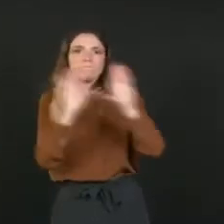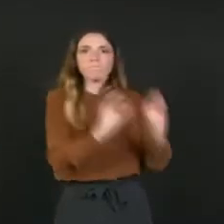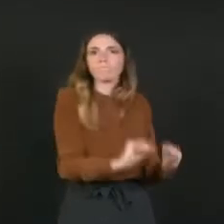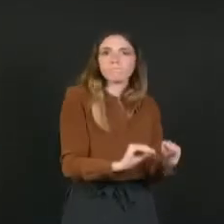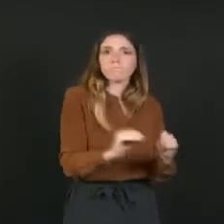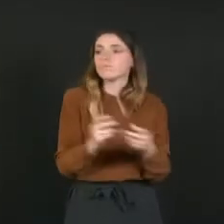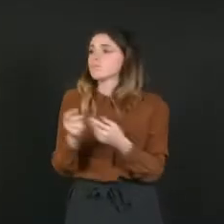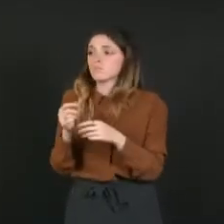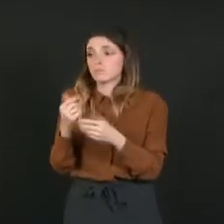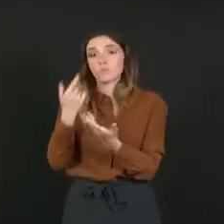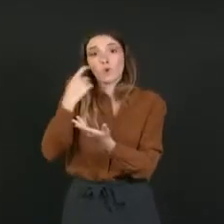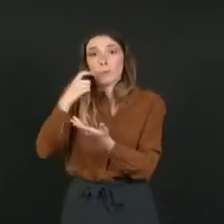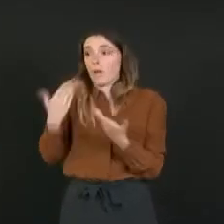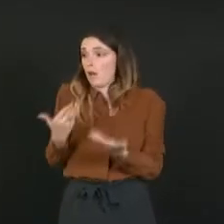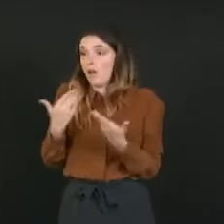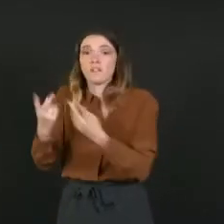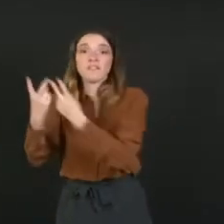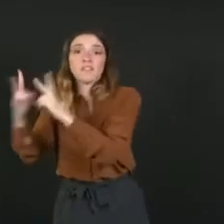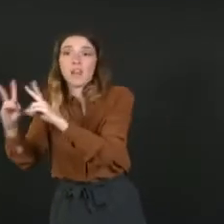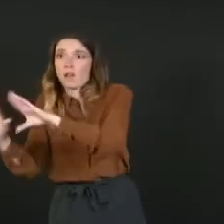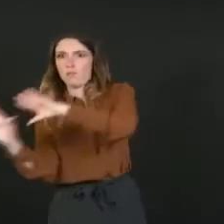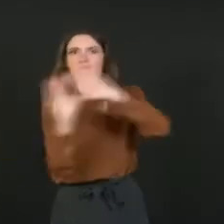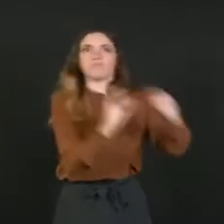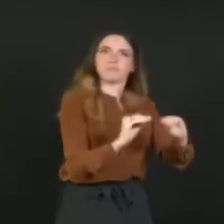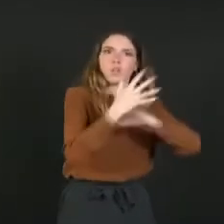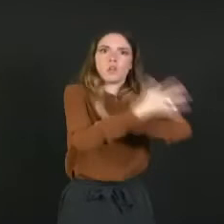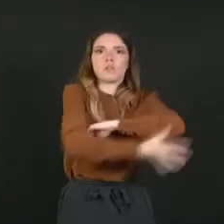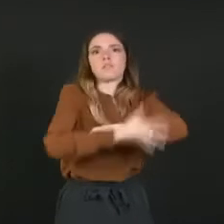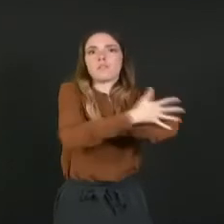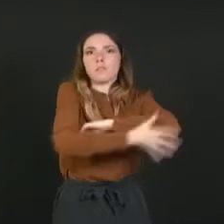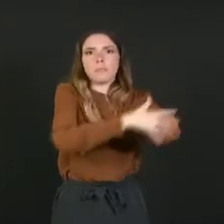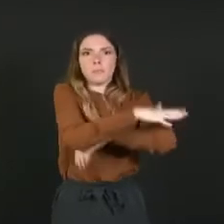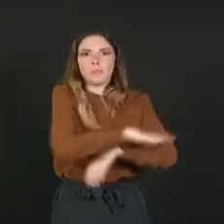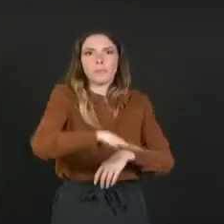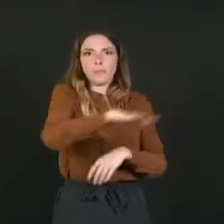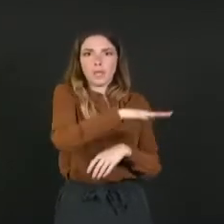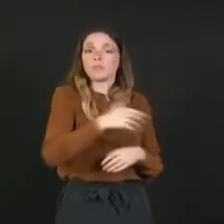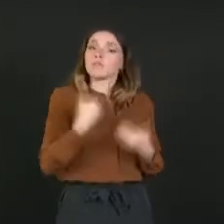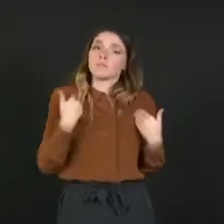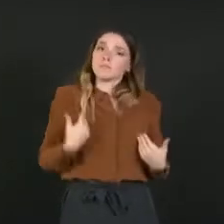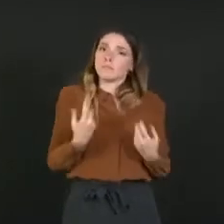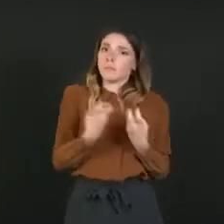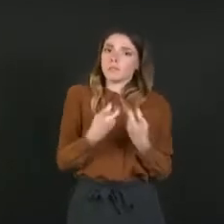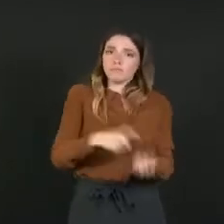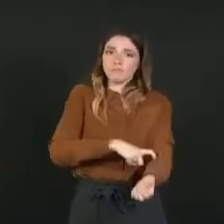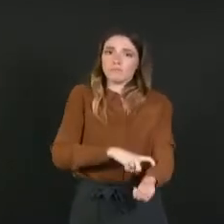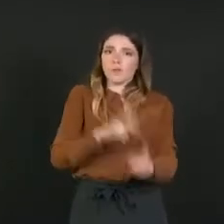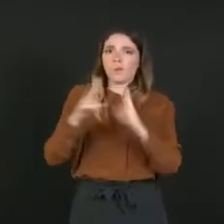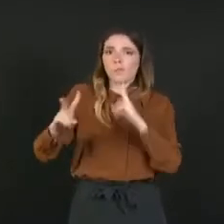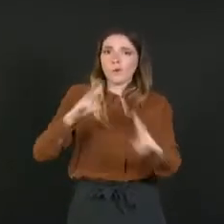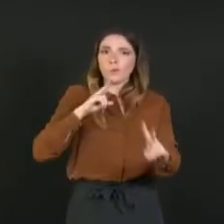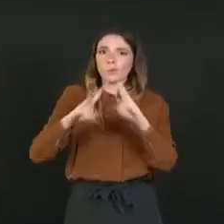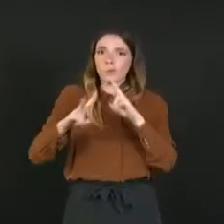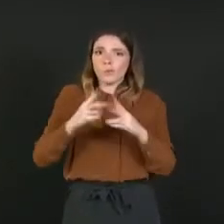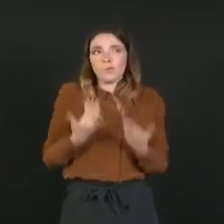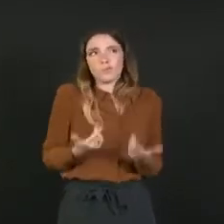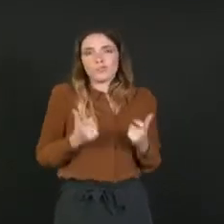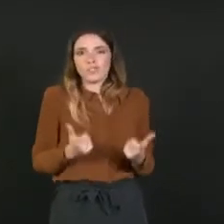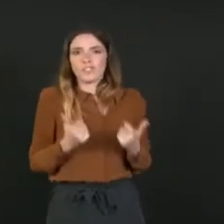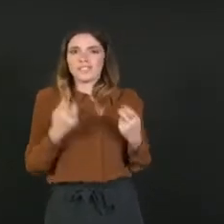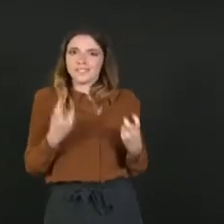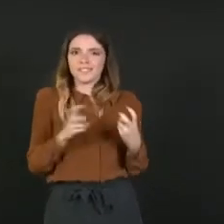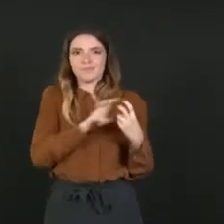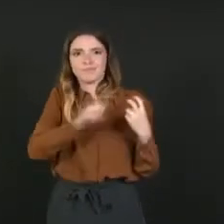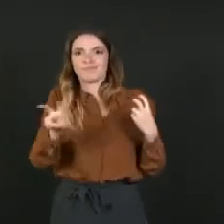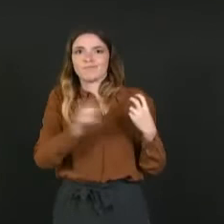hors des villes vers le monde rural, au point que, par exemple, enfin, je suis breton, même si j'ai la chance de travailler ici en Normandie